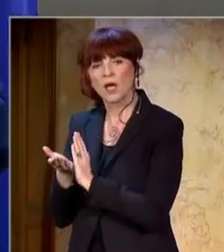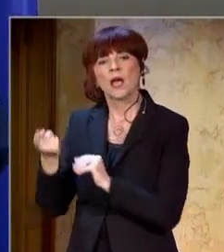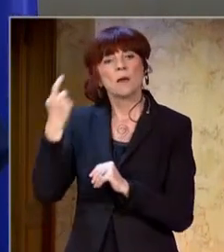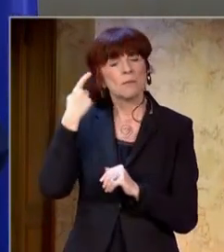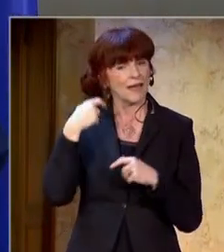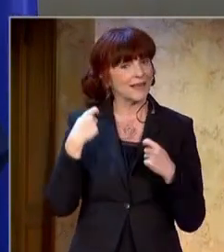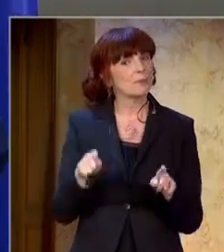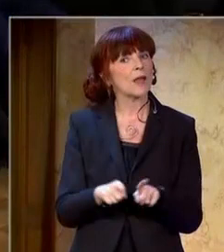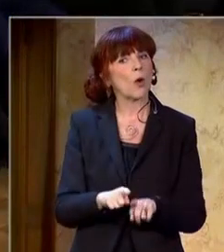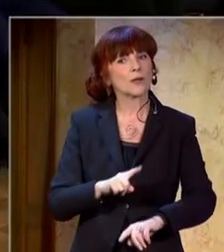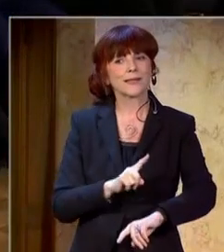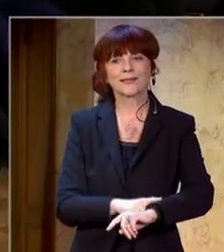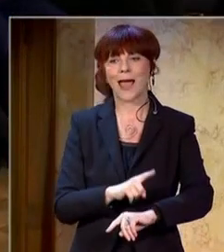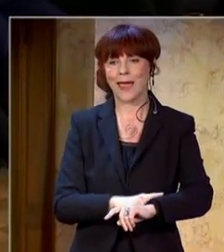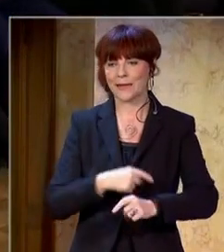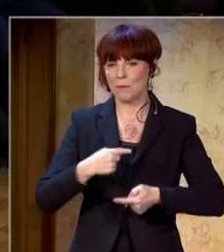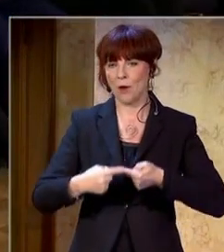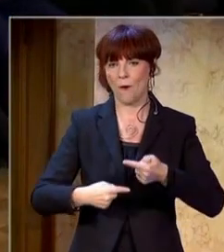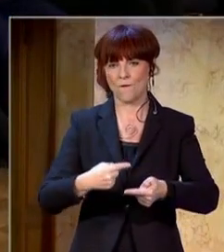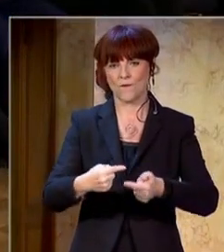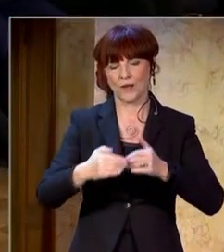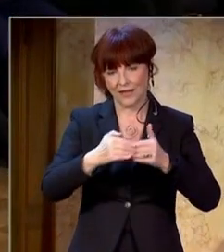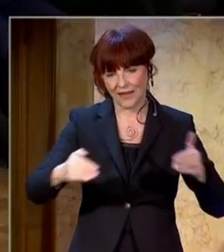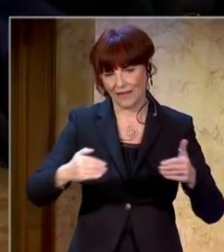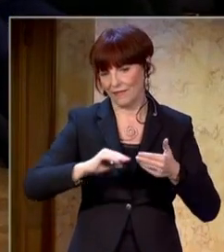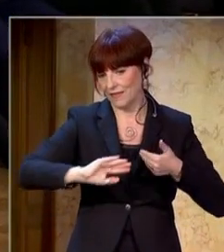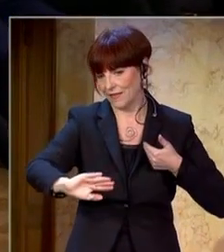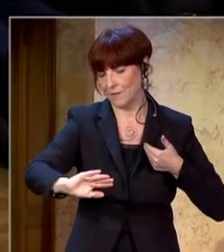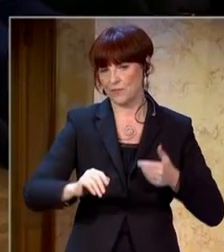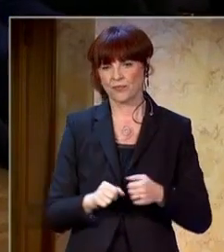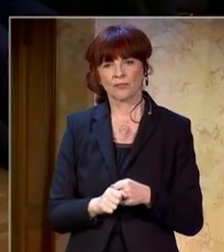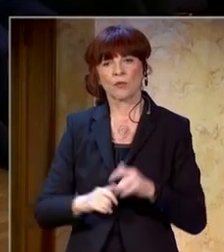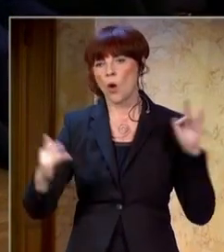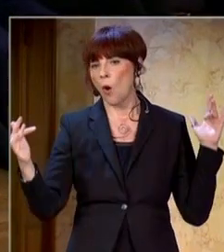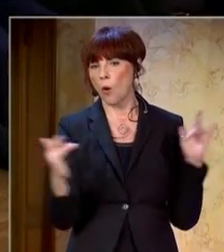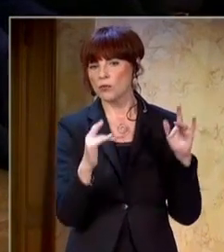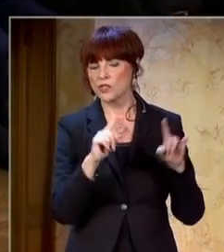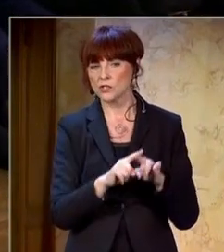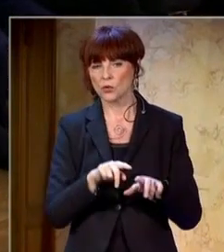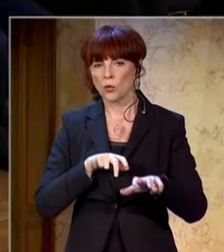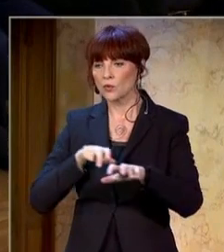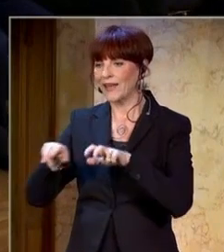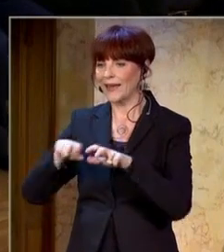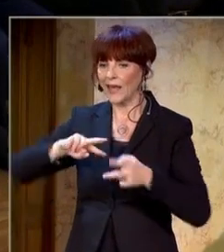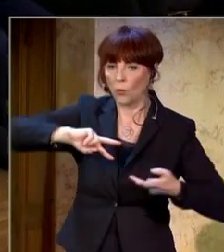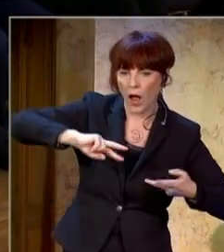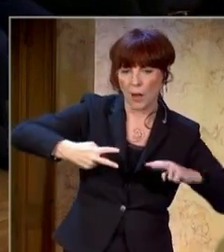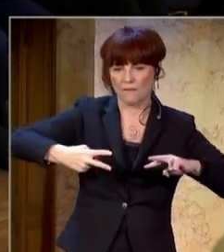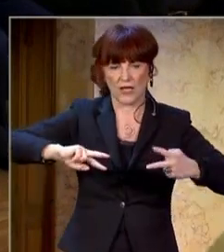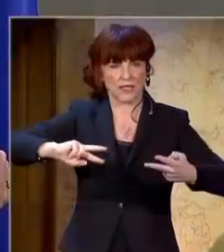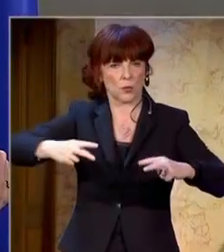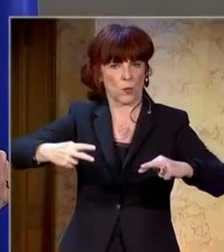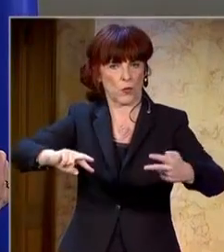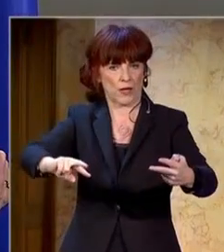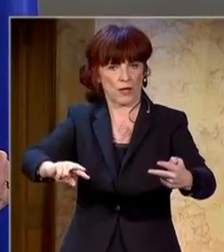zeitliche Gewaltenteilung. Dass es also durchaus auch ein Gedanke ist, dass Opposition und Regierung abwechselt. Etwas,